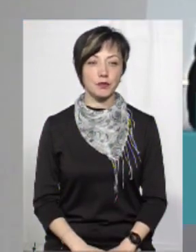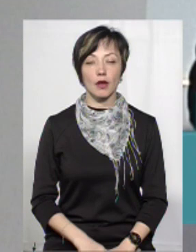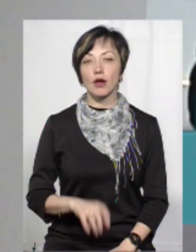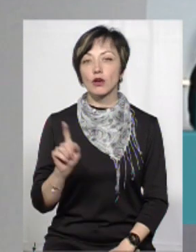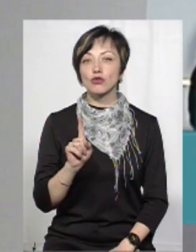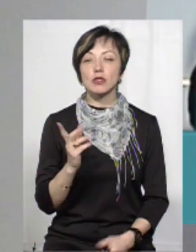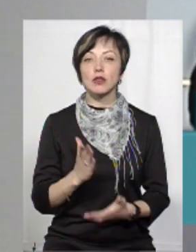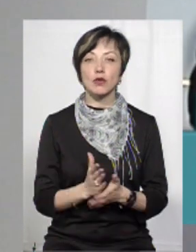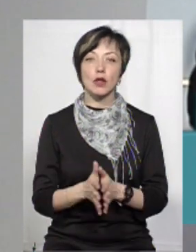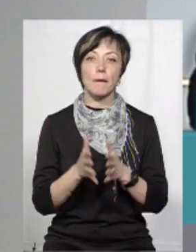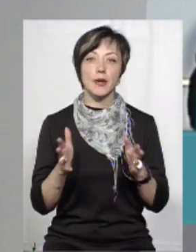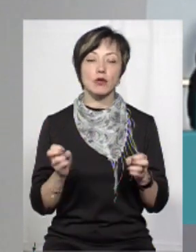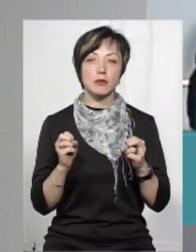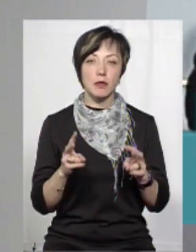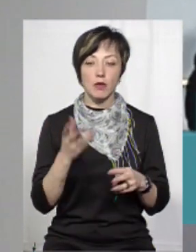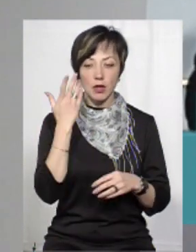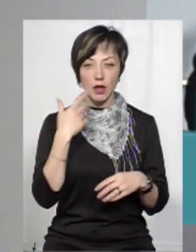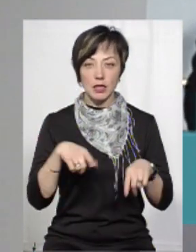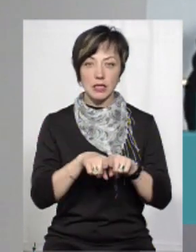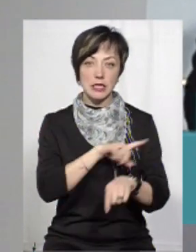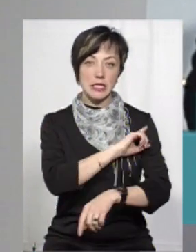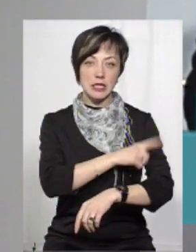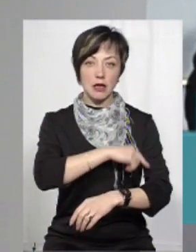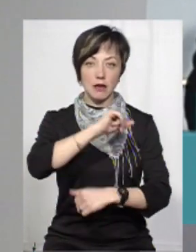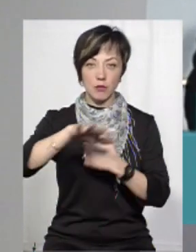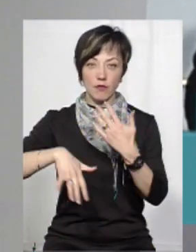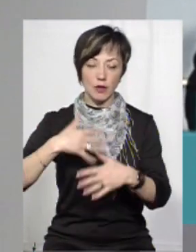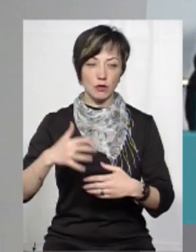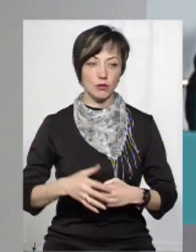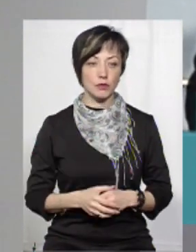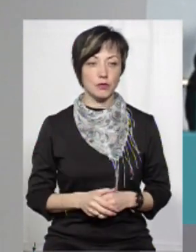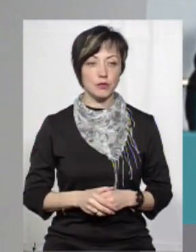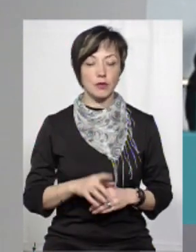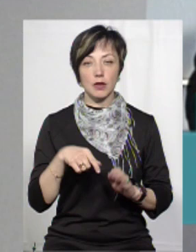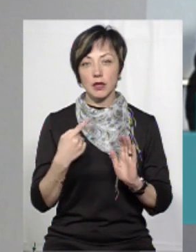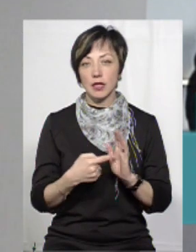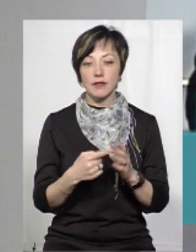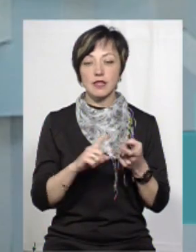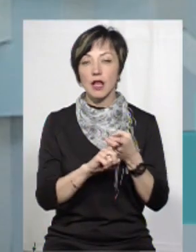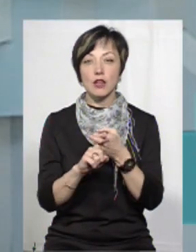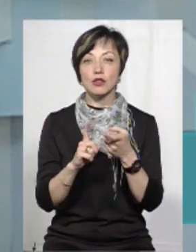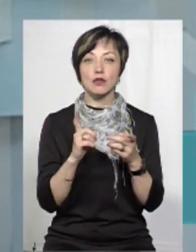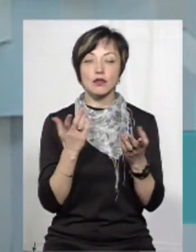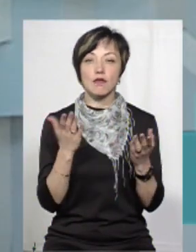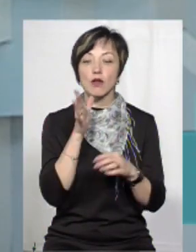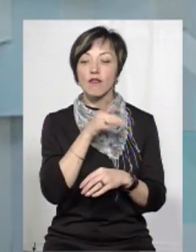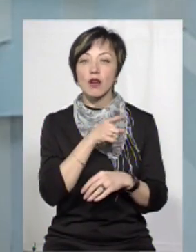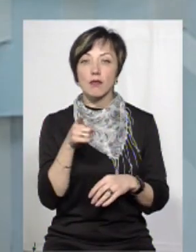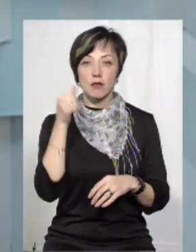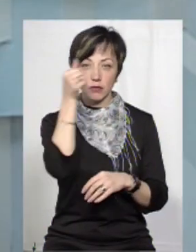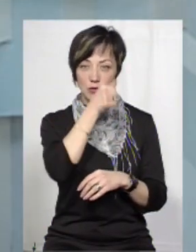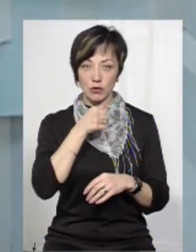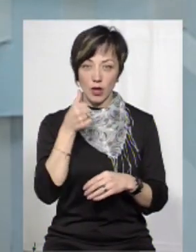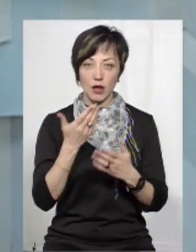Що становить найбільшу небезпеку при таких сильних поривах вітру? В залежності від пори року. Якщо ми будемо